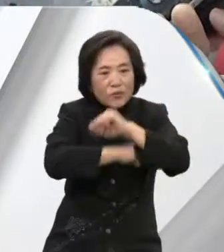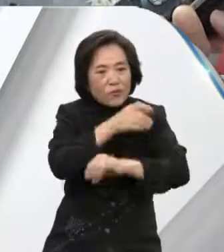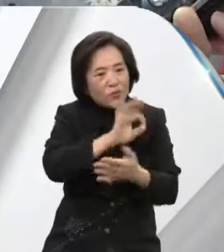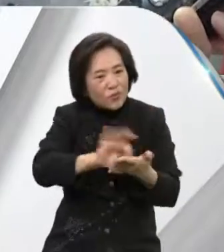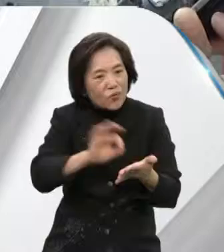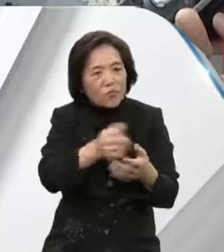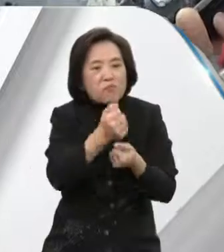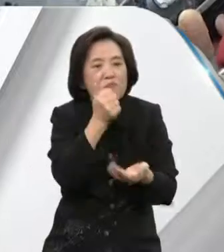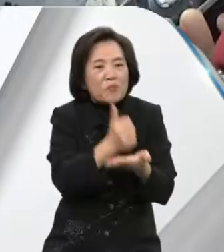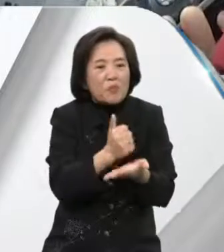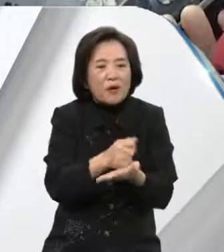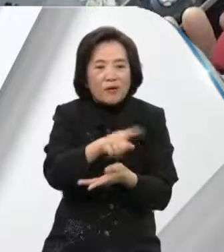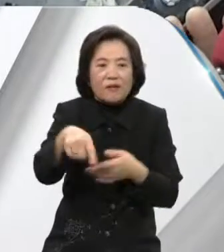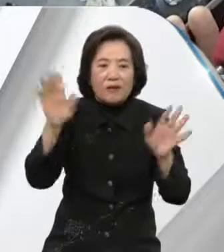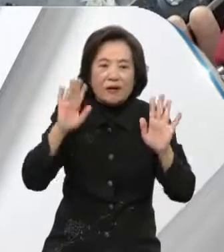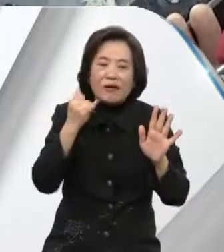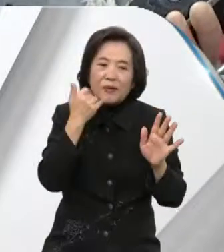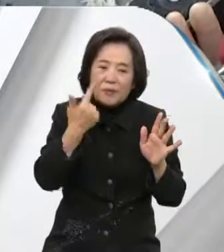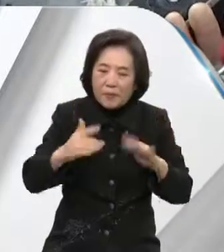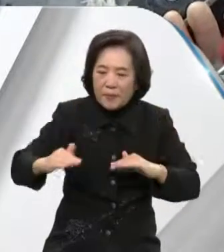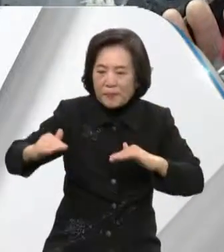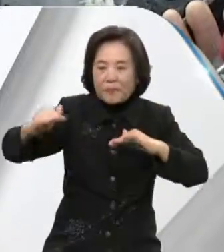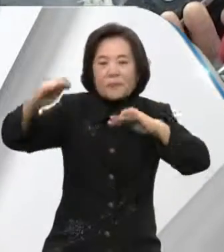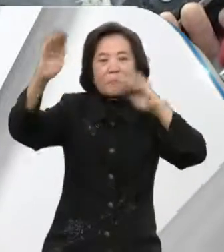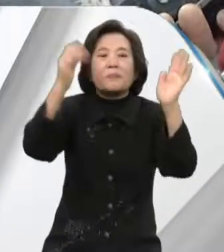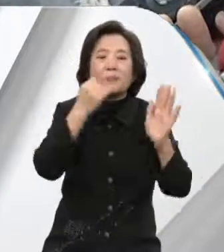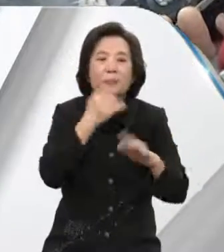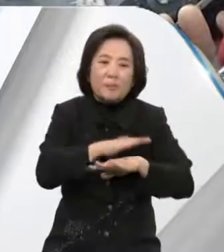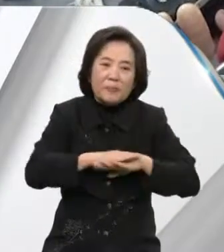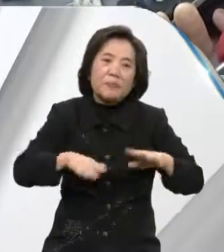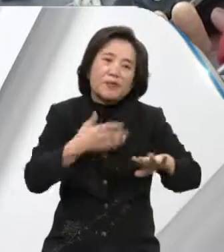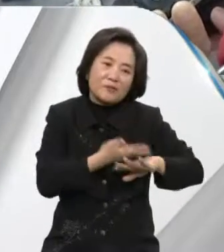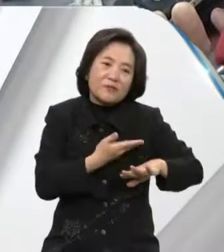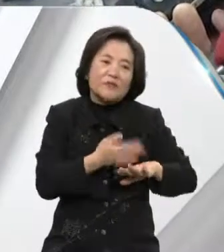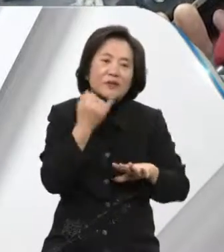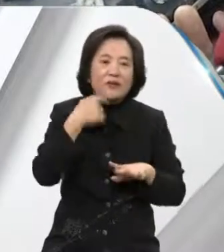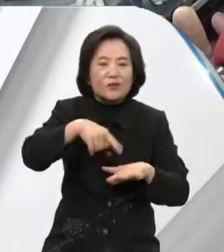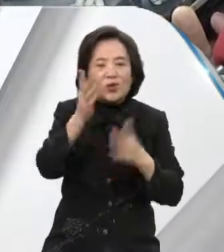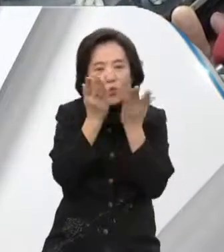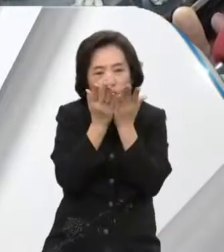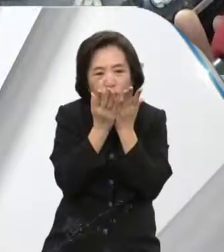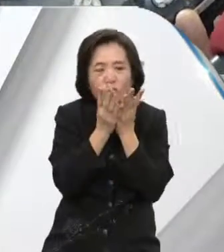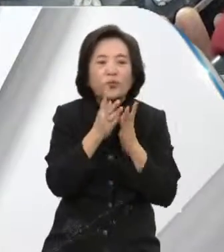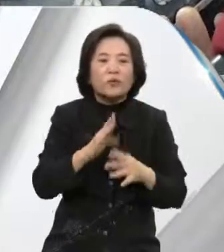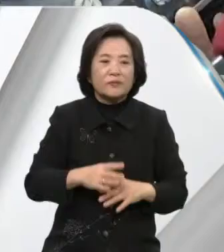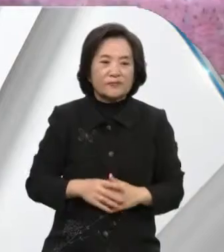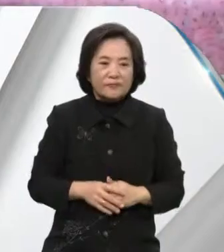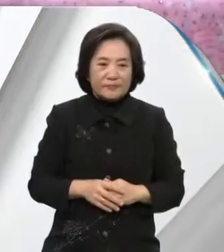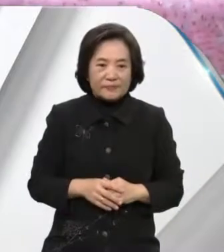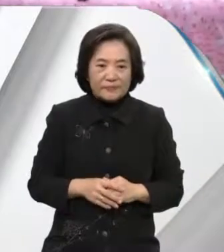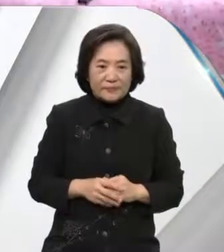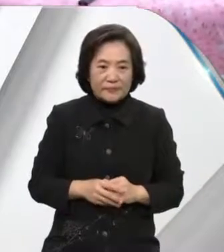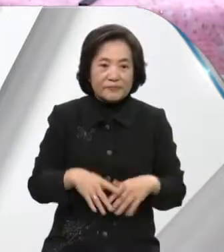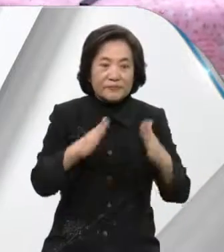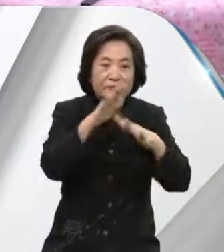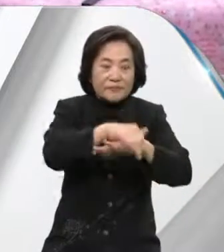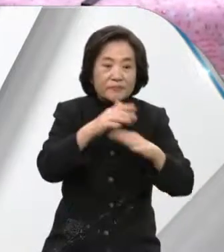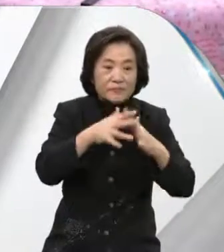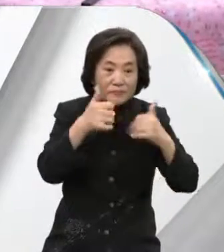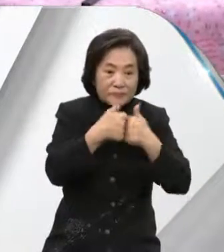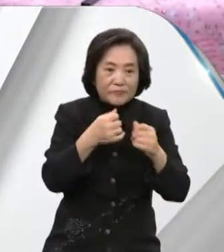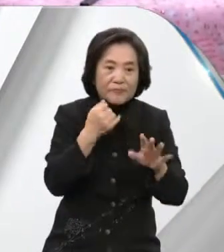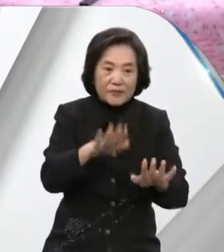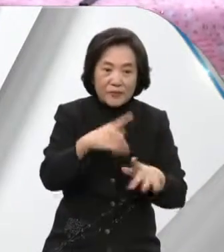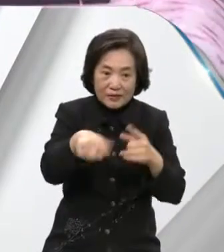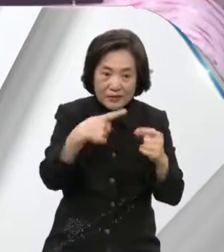这些孩子能够平安充分的。平安的长大，还有充分的就学。 家父基金会希望